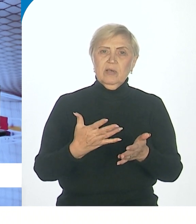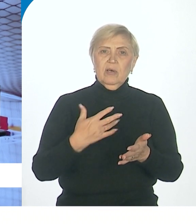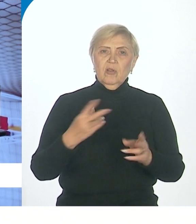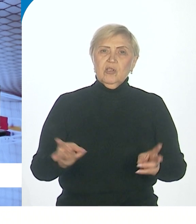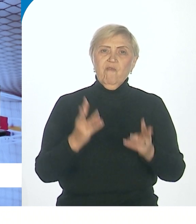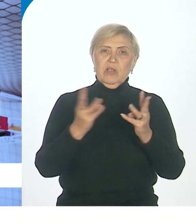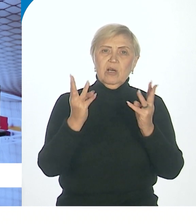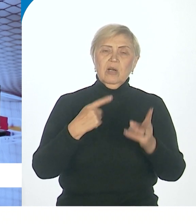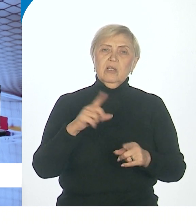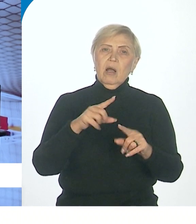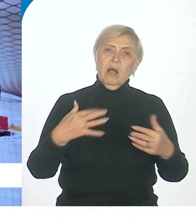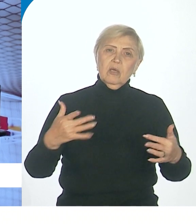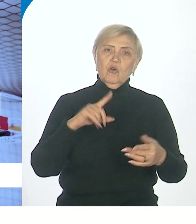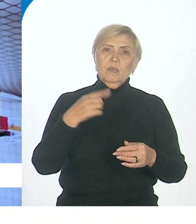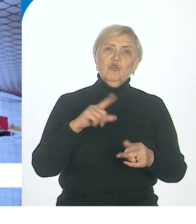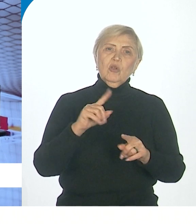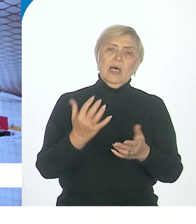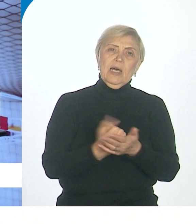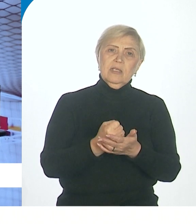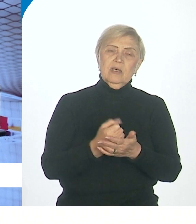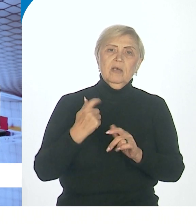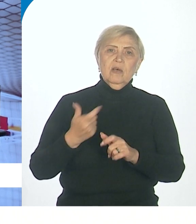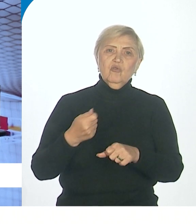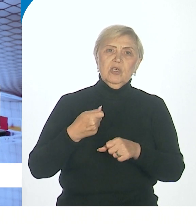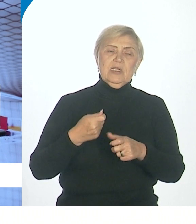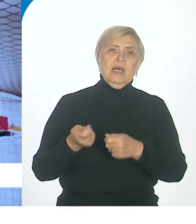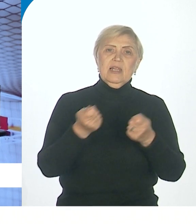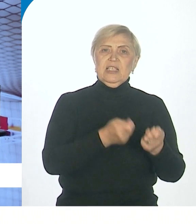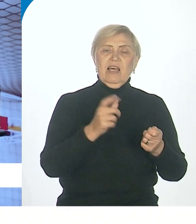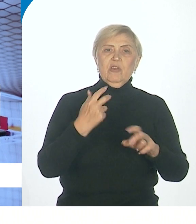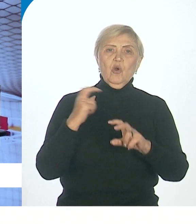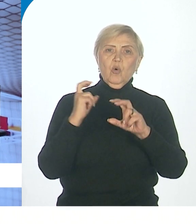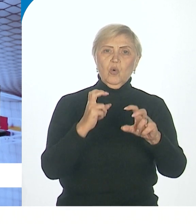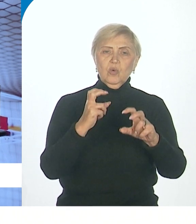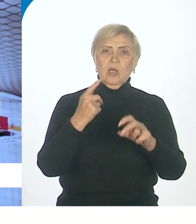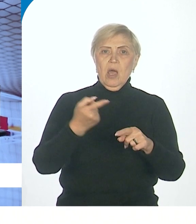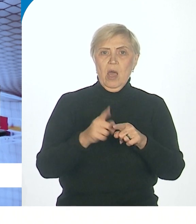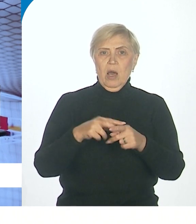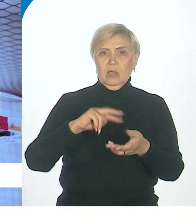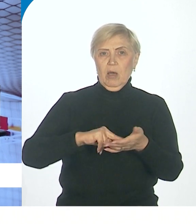возгорания, либо найти что-то, доставить груз, и вот это все мы программируем.